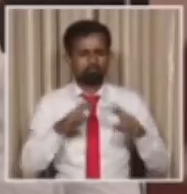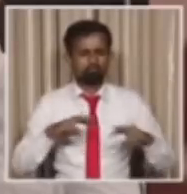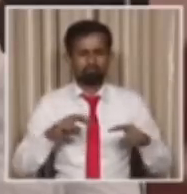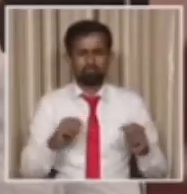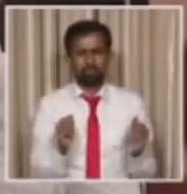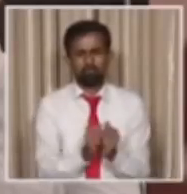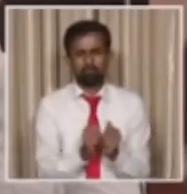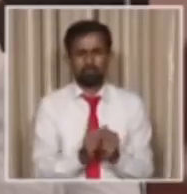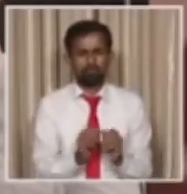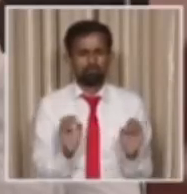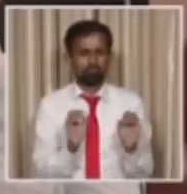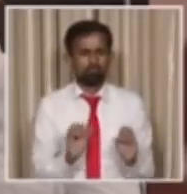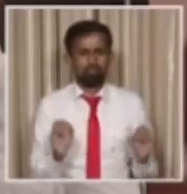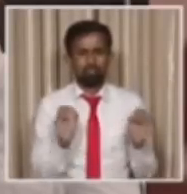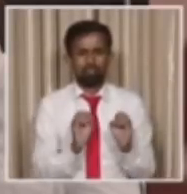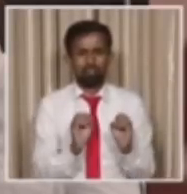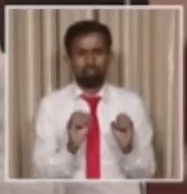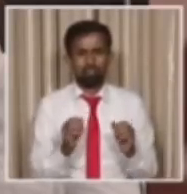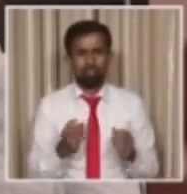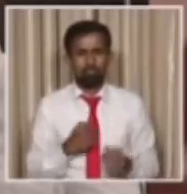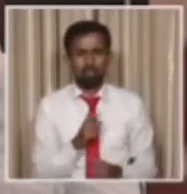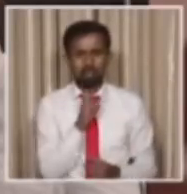කරන්න දෙයක් නැහැ. අපි දැන්